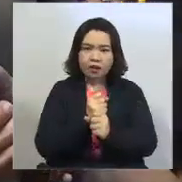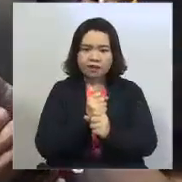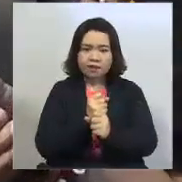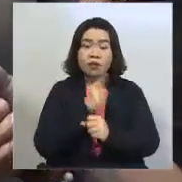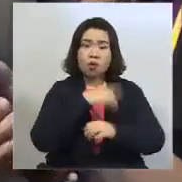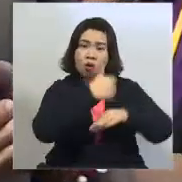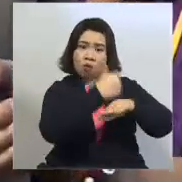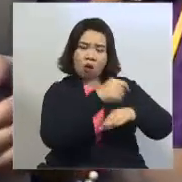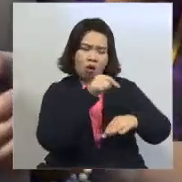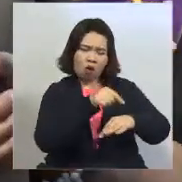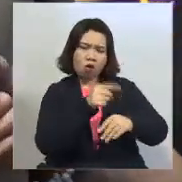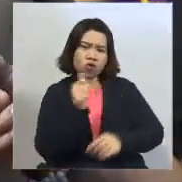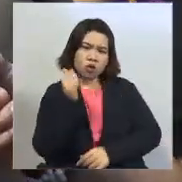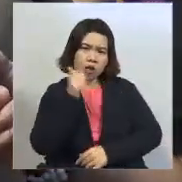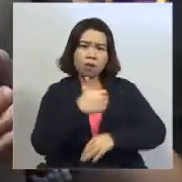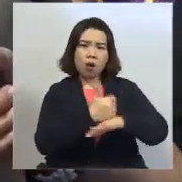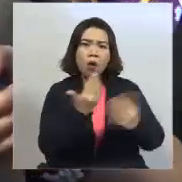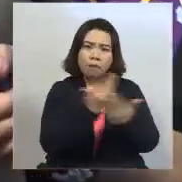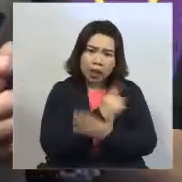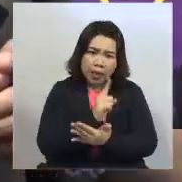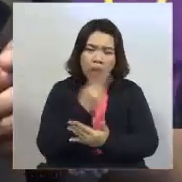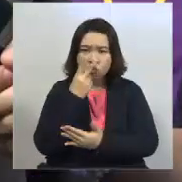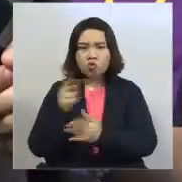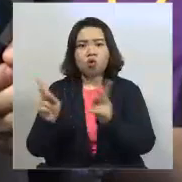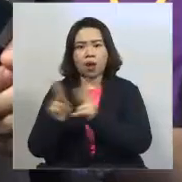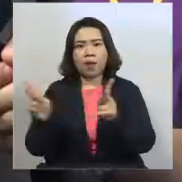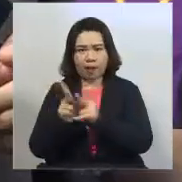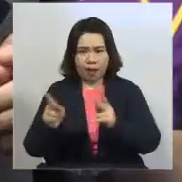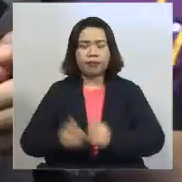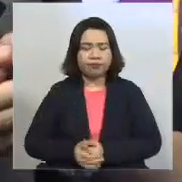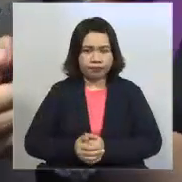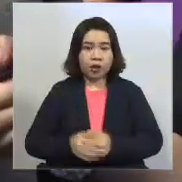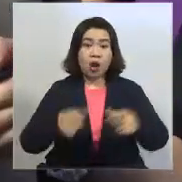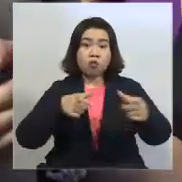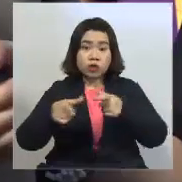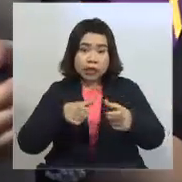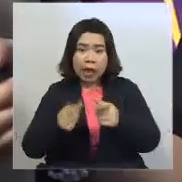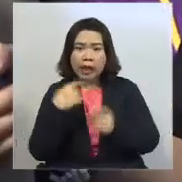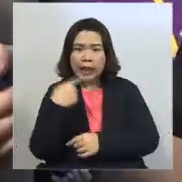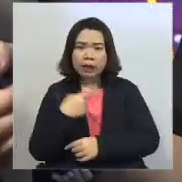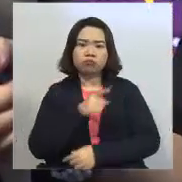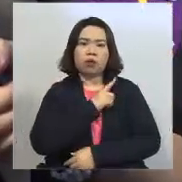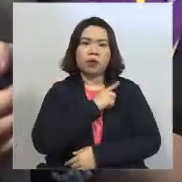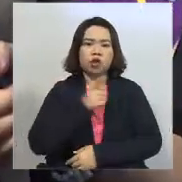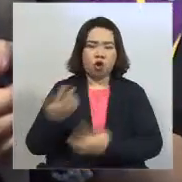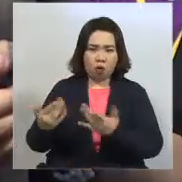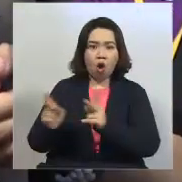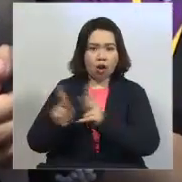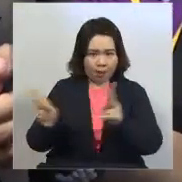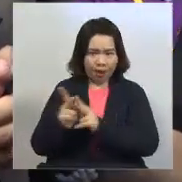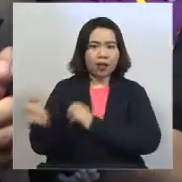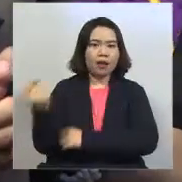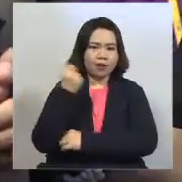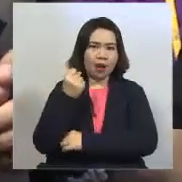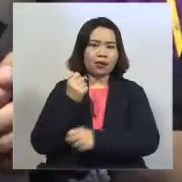วผอ.นี่จะเปลี่ยนไหมก็ขึ้นอยู่กับคณะกรรมการควบคุมตัวผู้จัดการจะเปลี่ยนไหมก็ขึ้นอยู่กับคณะกรรมการควบคุมเพราะให้อำนาจคณะกรรม